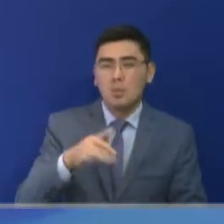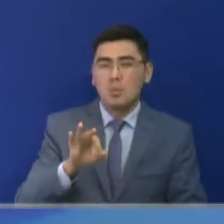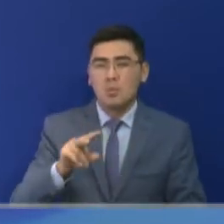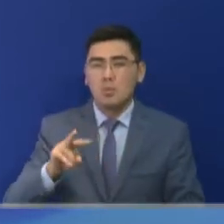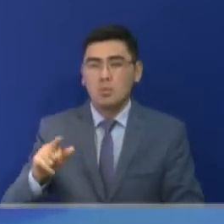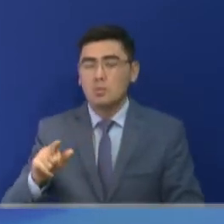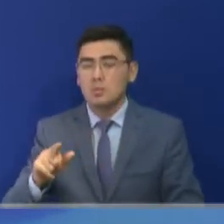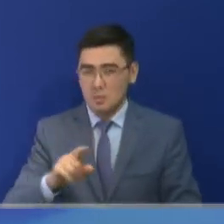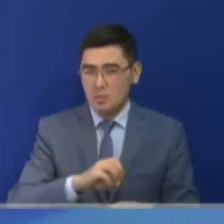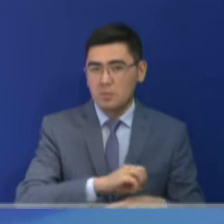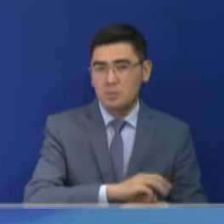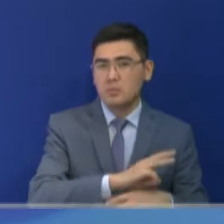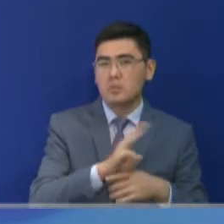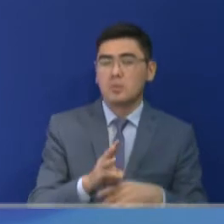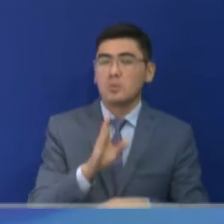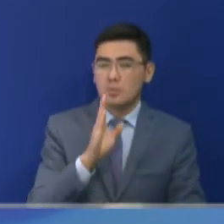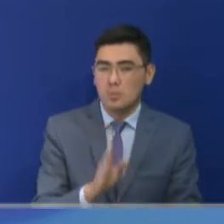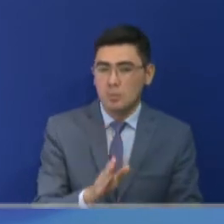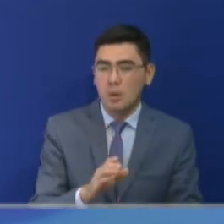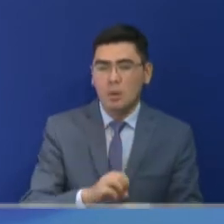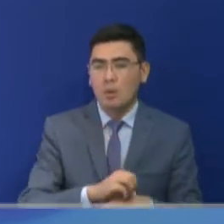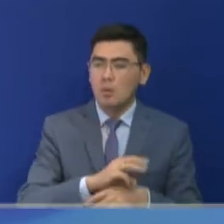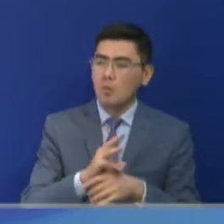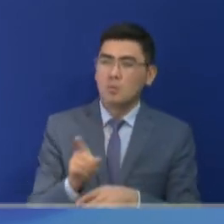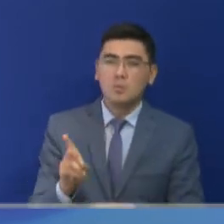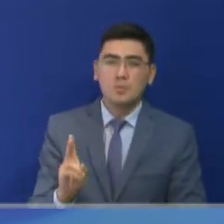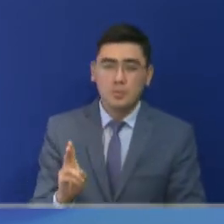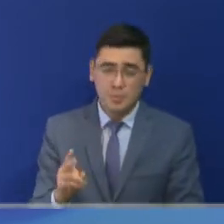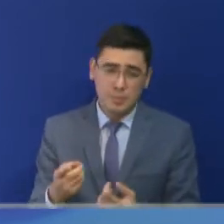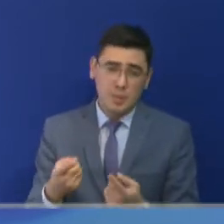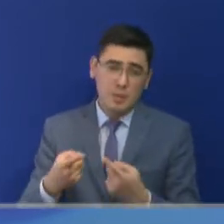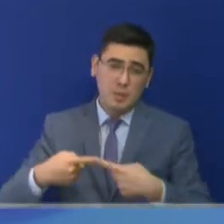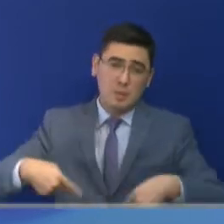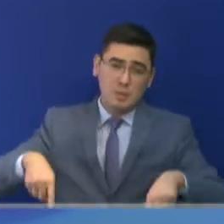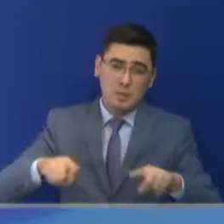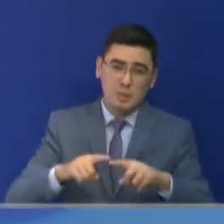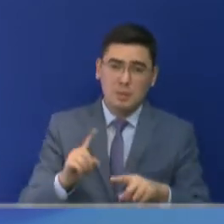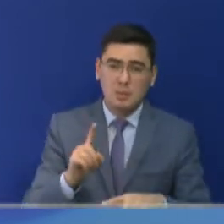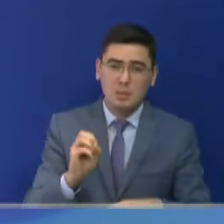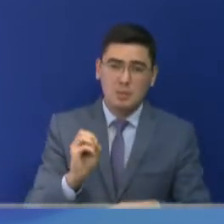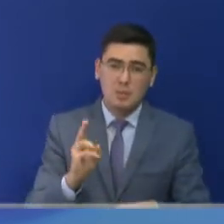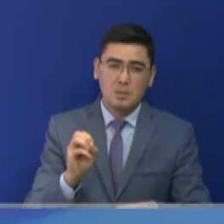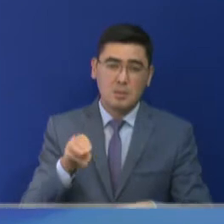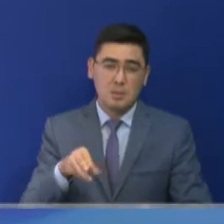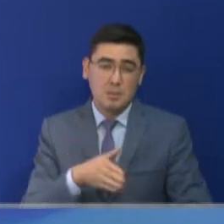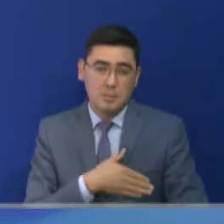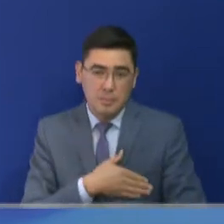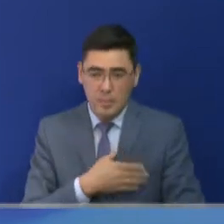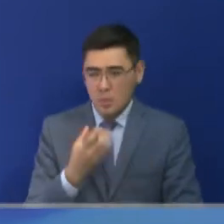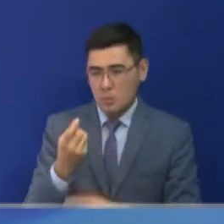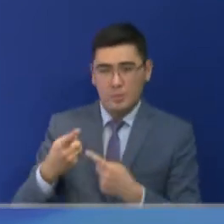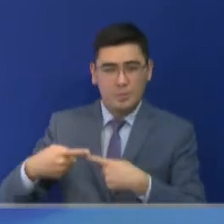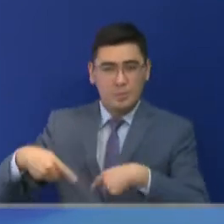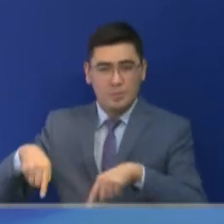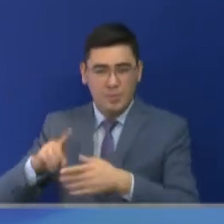«Подарить тепло», организованной Духовным управлением мусульман Казахстана и фондом «Зекет». Благотворительное мероприятие, направленное на оказание помощи